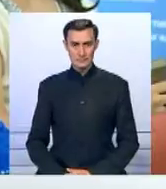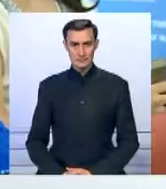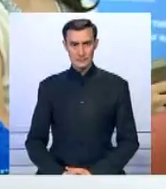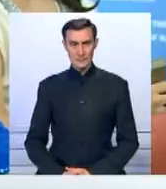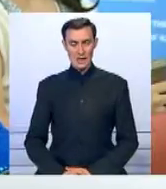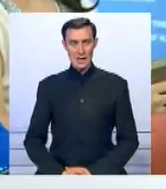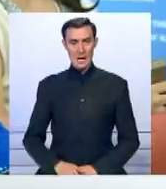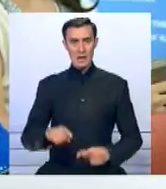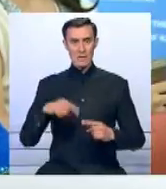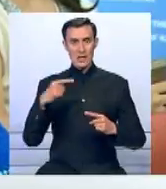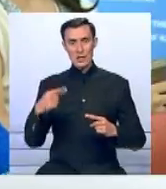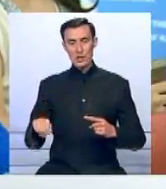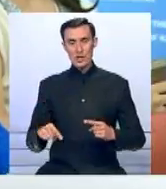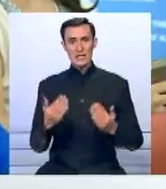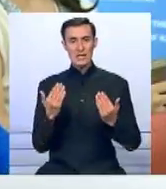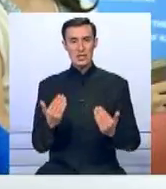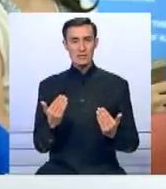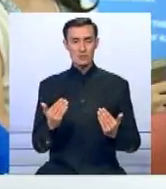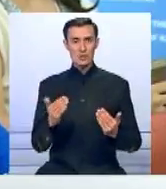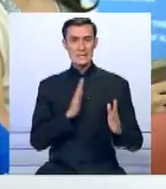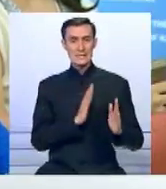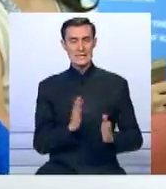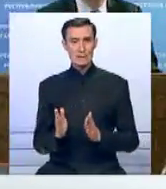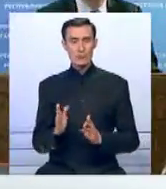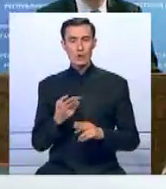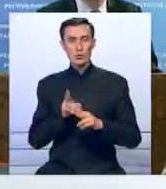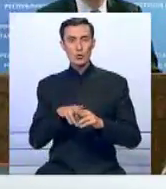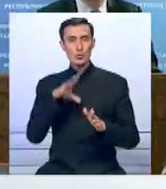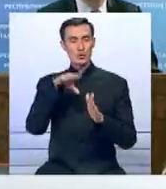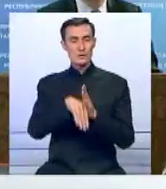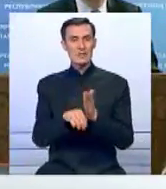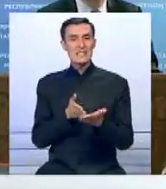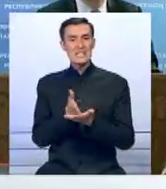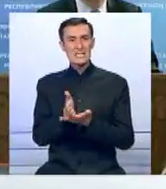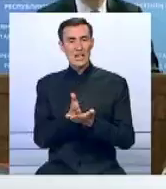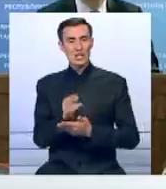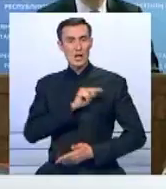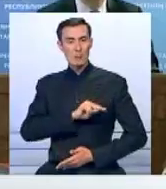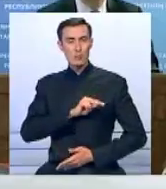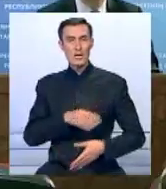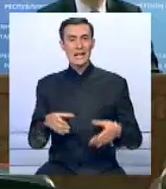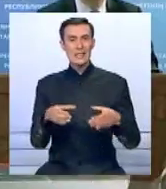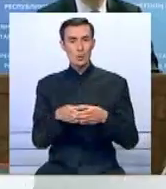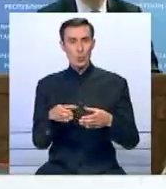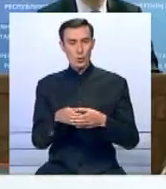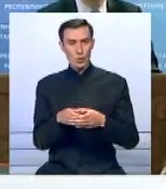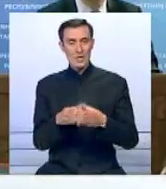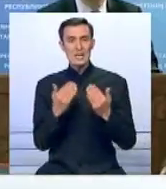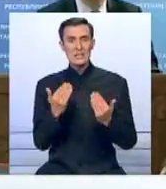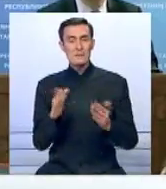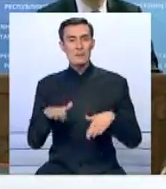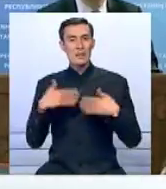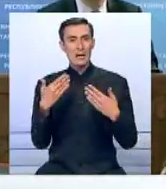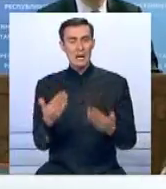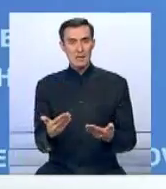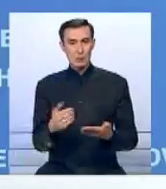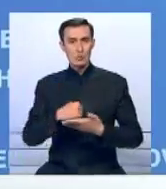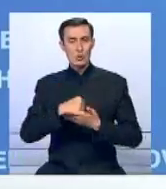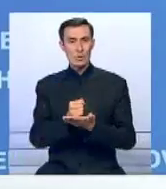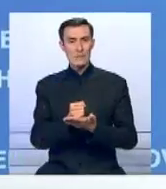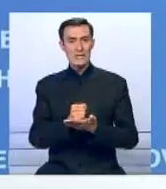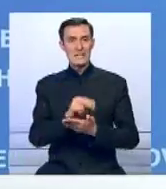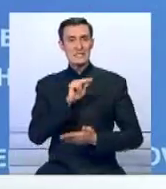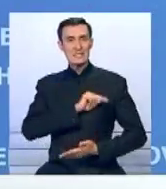В отличие от действующей системы, учитывающей только стаж работы и категорию должности, предлагаемый подход установит